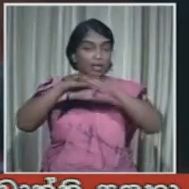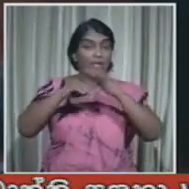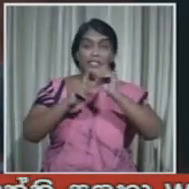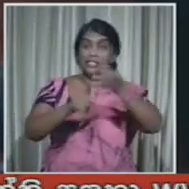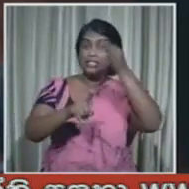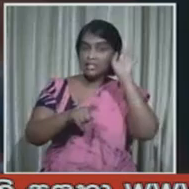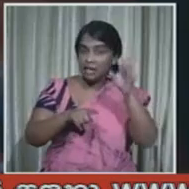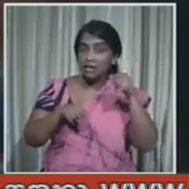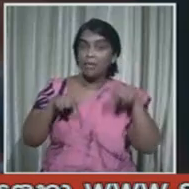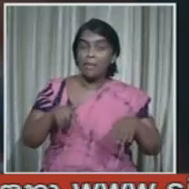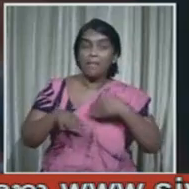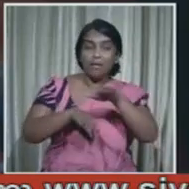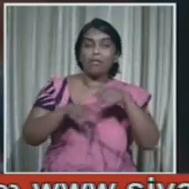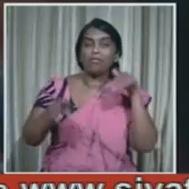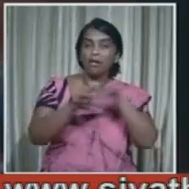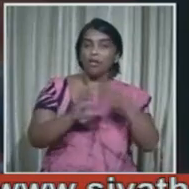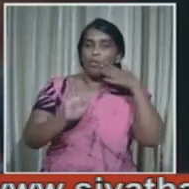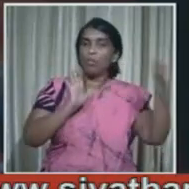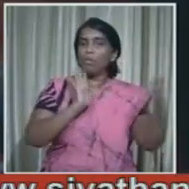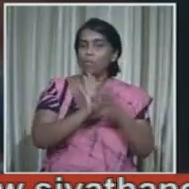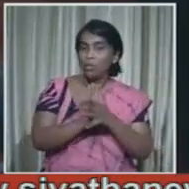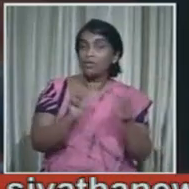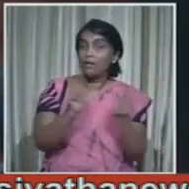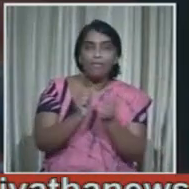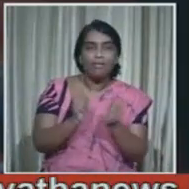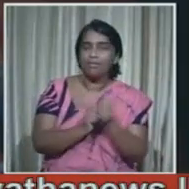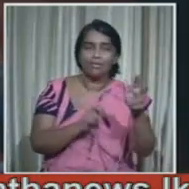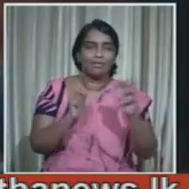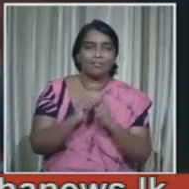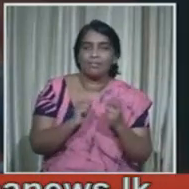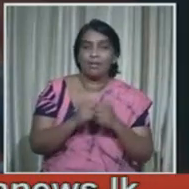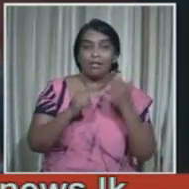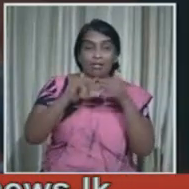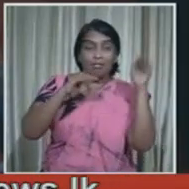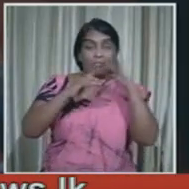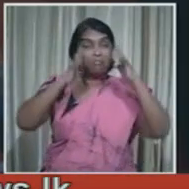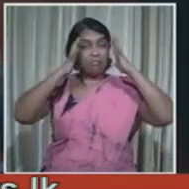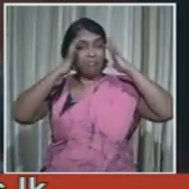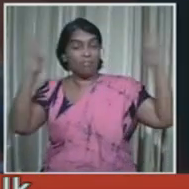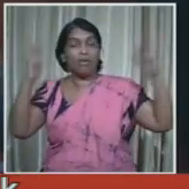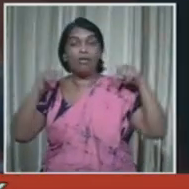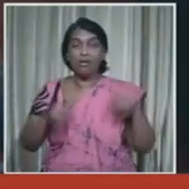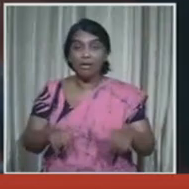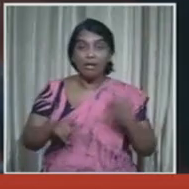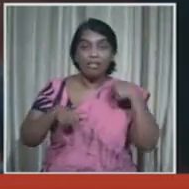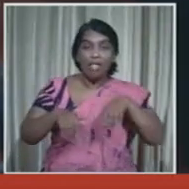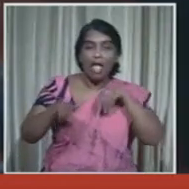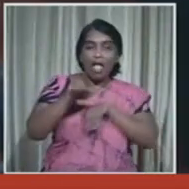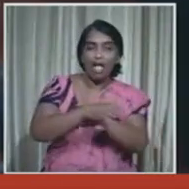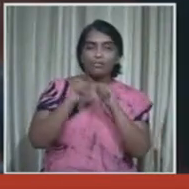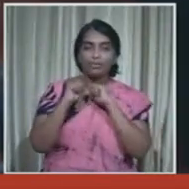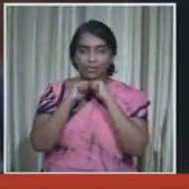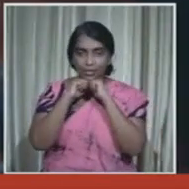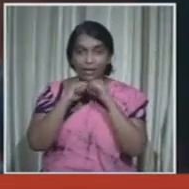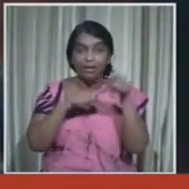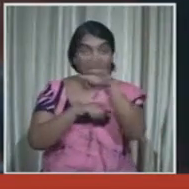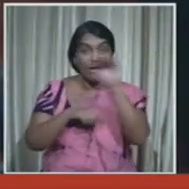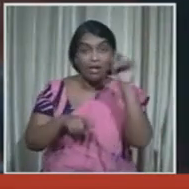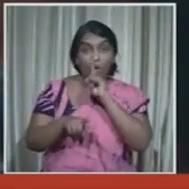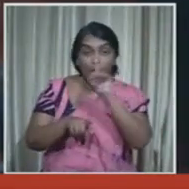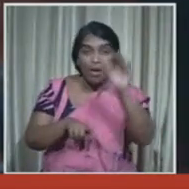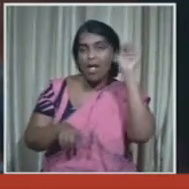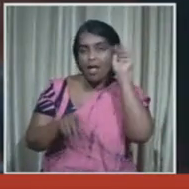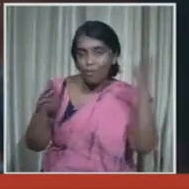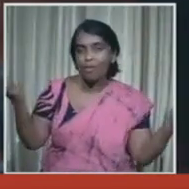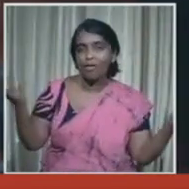ජනාධිපතිවරයා බිම්මට දාලා ජනතාවත් එක්ක වැඩ කරමින් හිටියනම් මෙහෙම වෙන්නේ නැහැ උඩුමාලේට ජනාධිපතිවරයා දින්නේ බංකරයක තමුන්නාන්සලා හුම්කන් දුන්නෙත් නැහැ මතක තබා